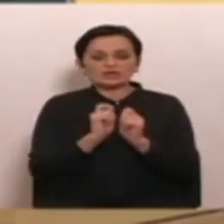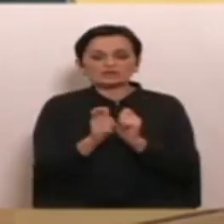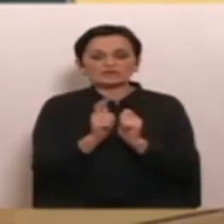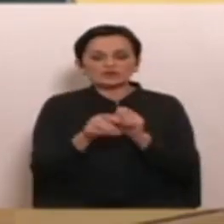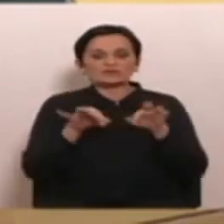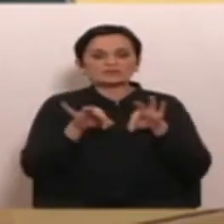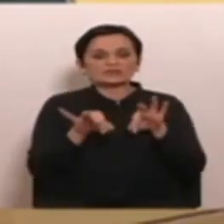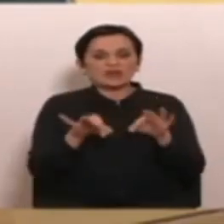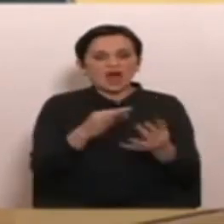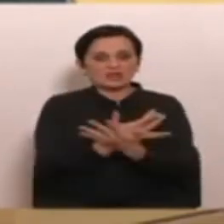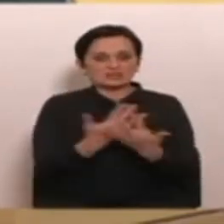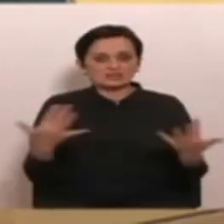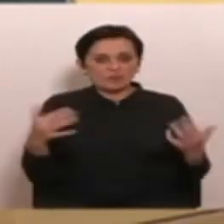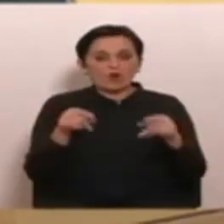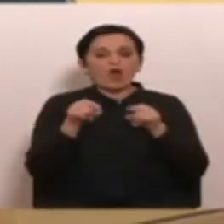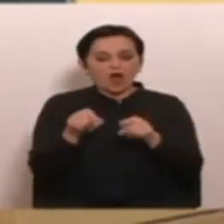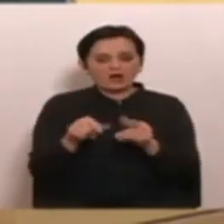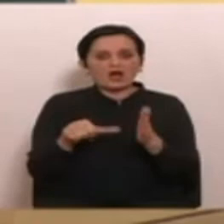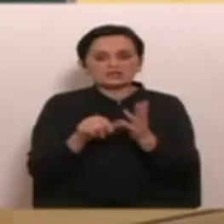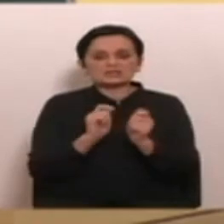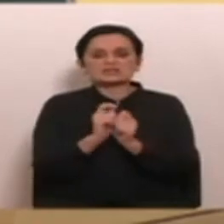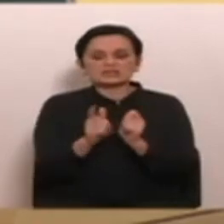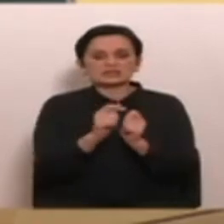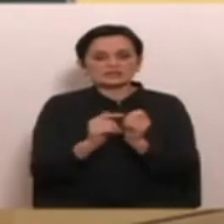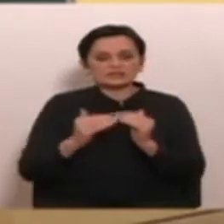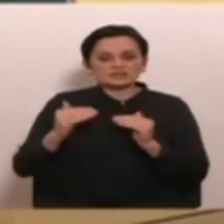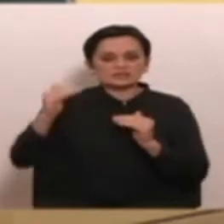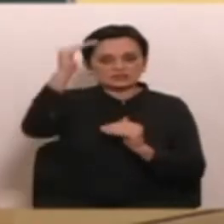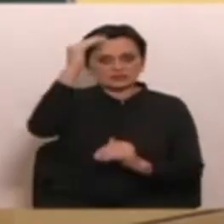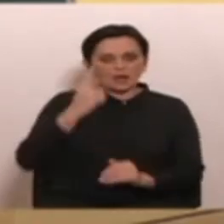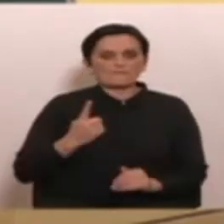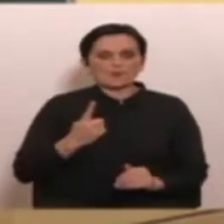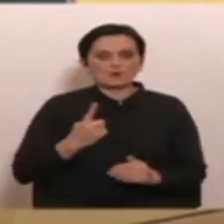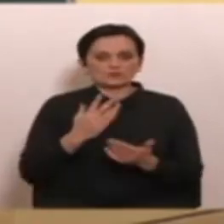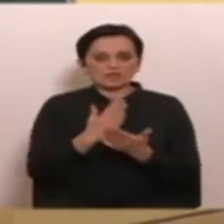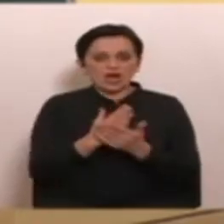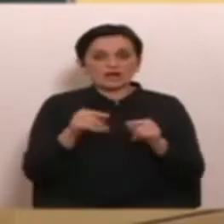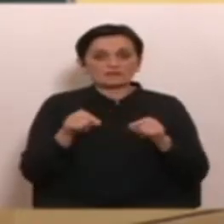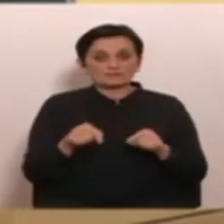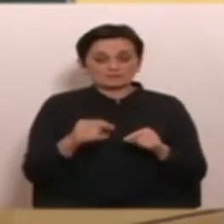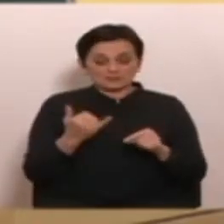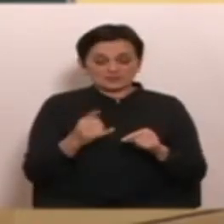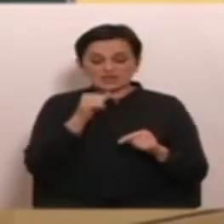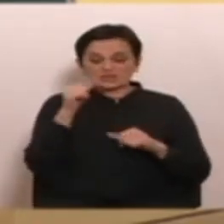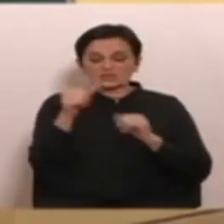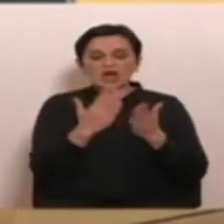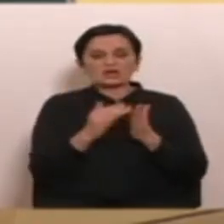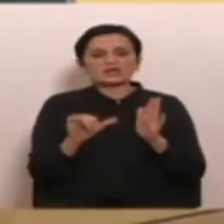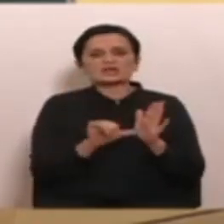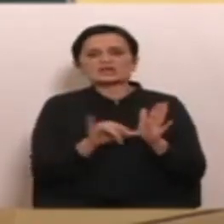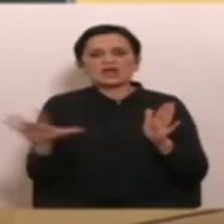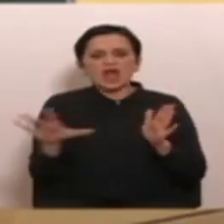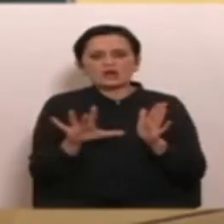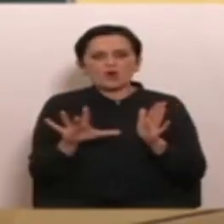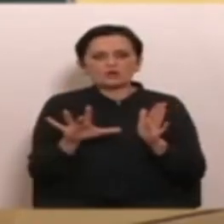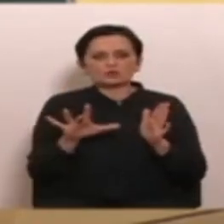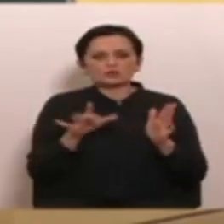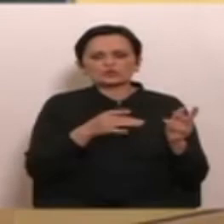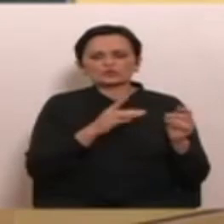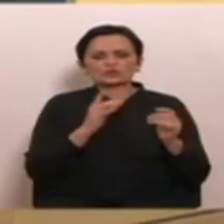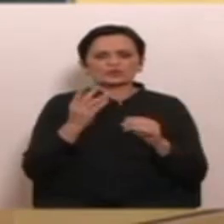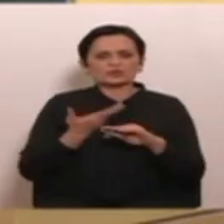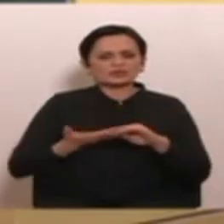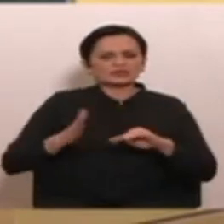აქაც ინვესტიციების ზრდა არის მოსალოდნელი. დავიწყებ იმით, რომ მიმდინარე წელი გახლავთ რეკორდული საკონტეინერო ტვირთების